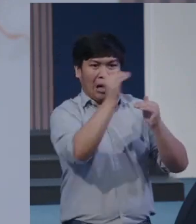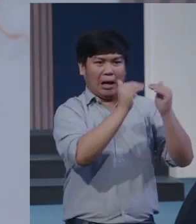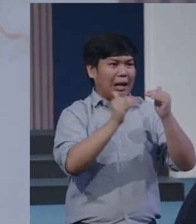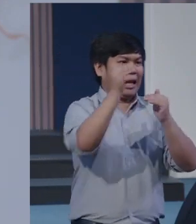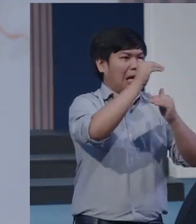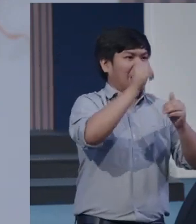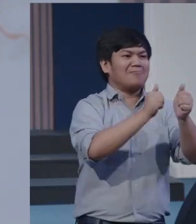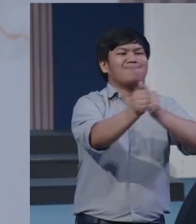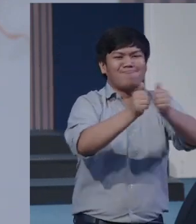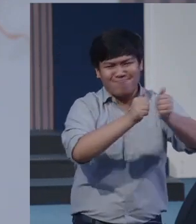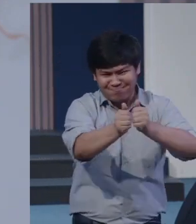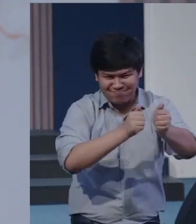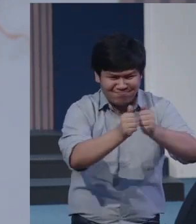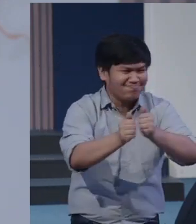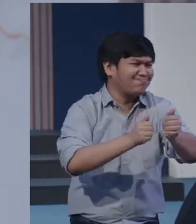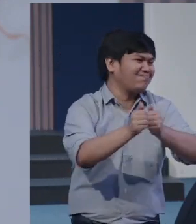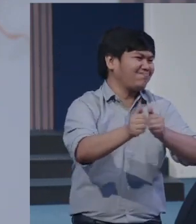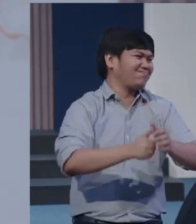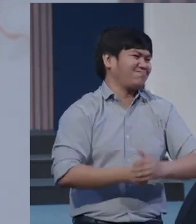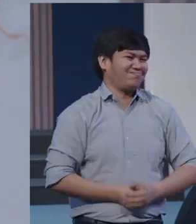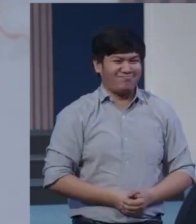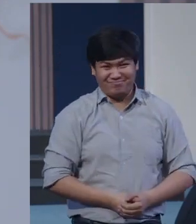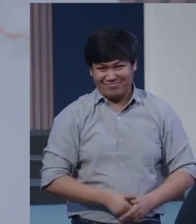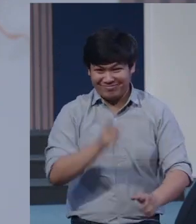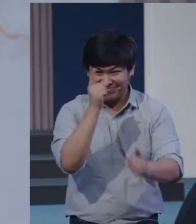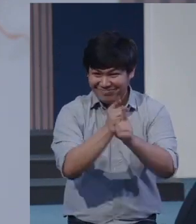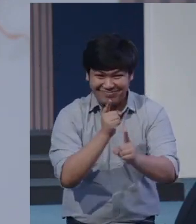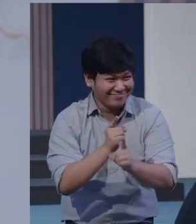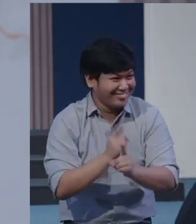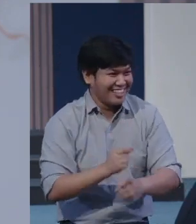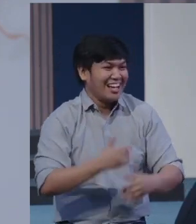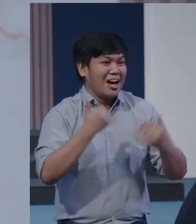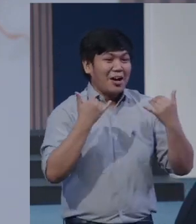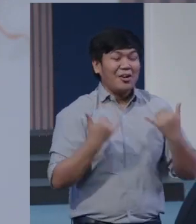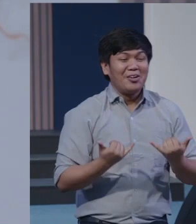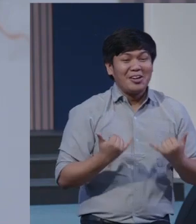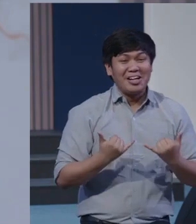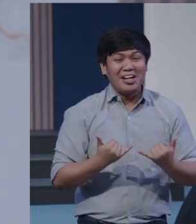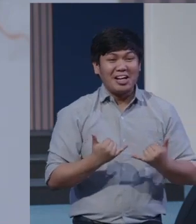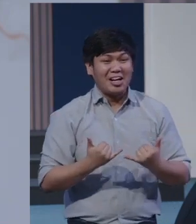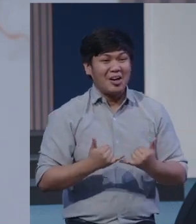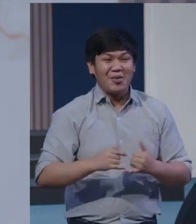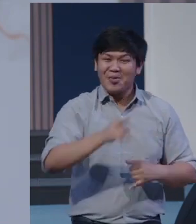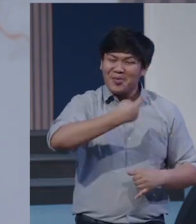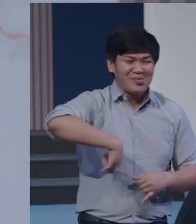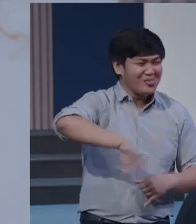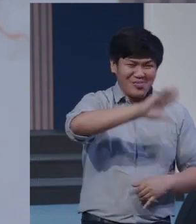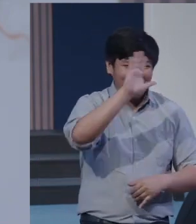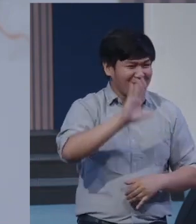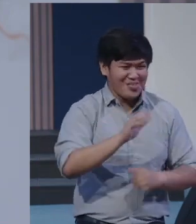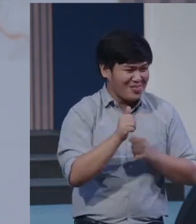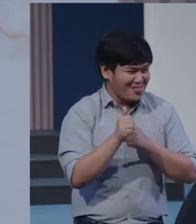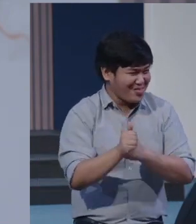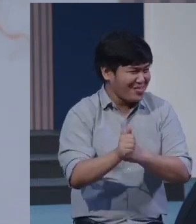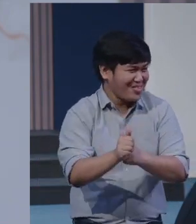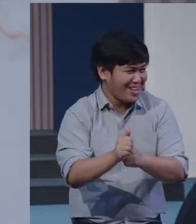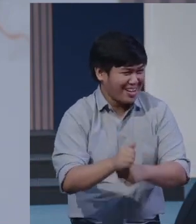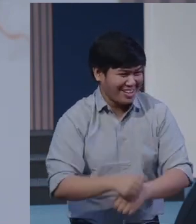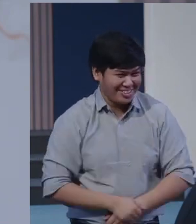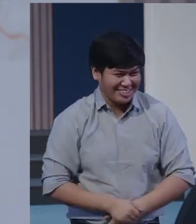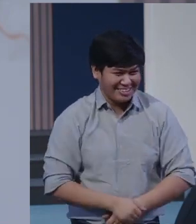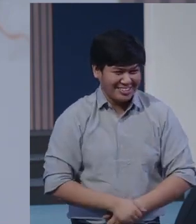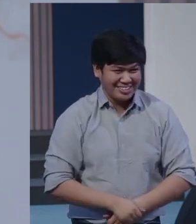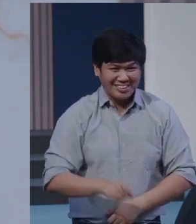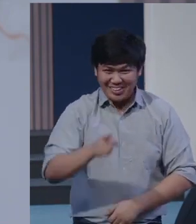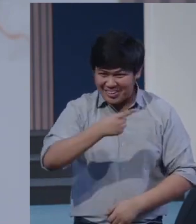katotohanan kaya sabi sa ephesians 4 14 and 15 so